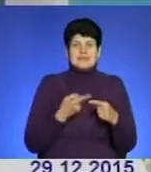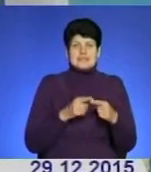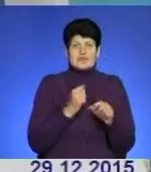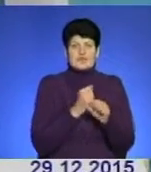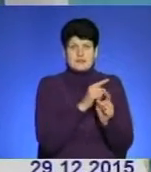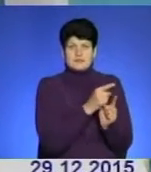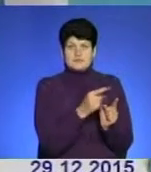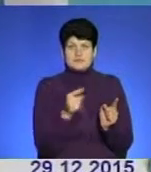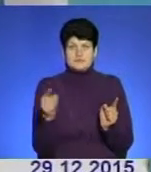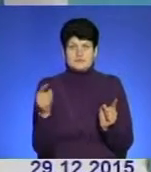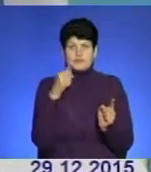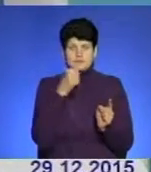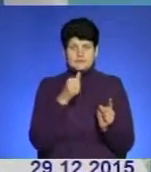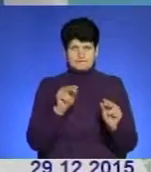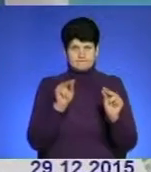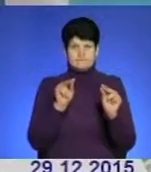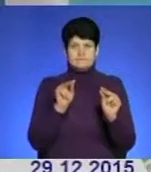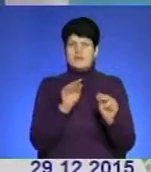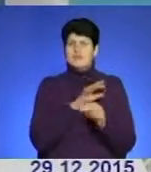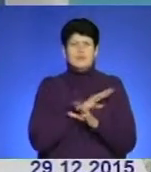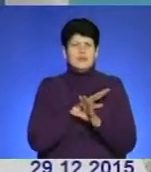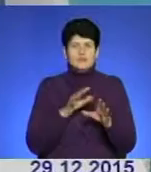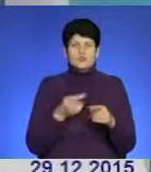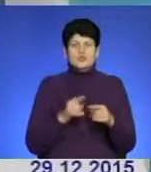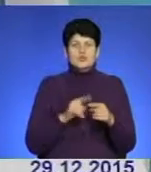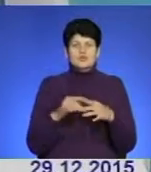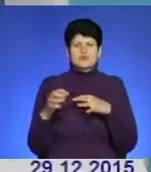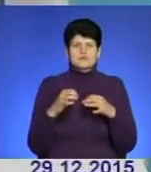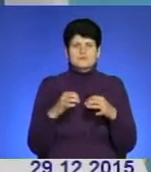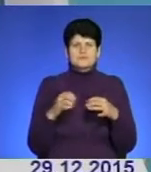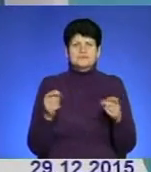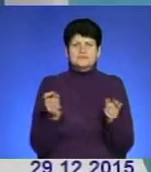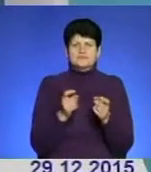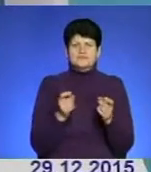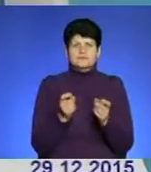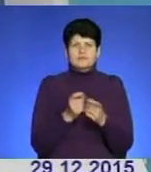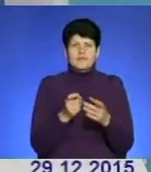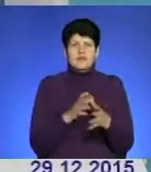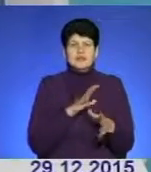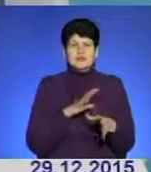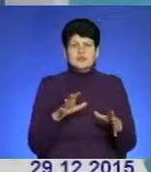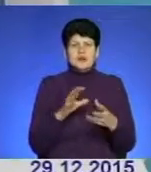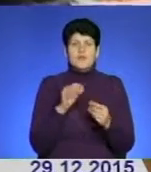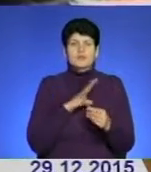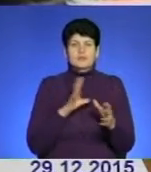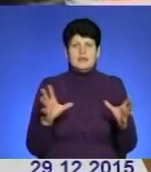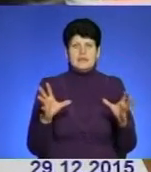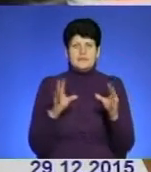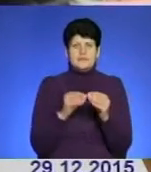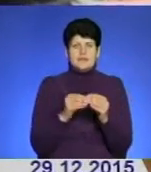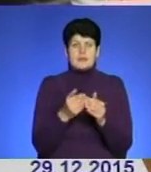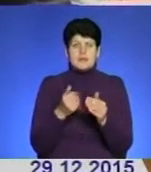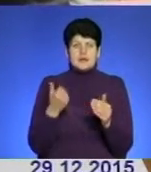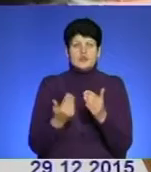роки, слово честі, не було б оцього всього роздрату такого, який ми маємо, а якась щось єдине.